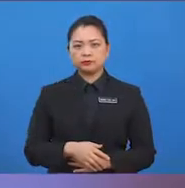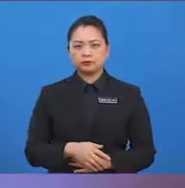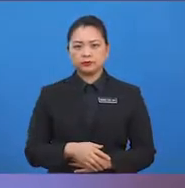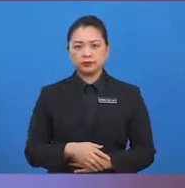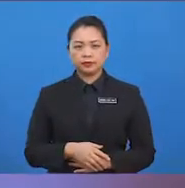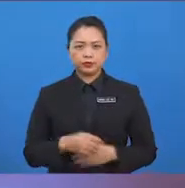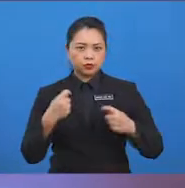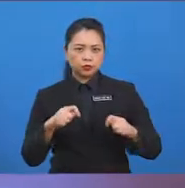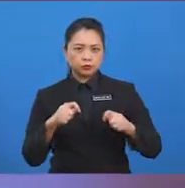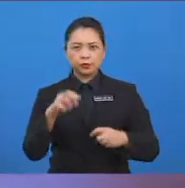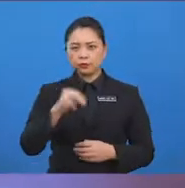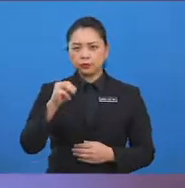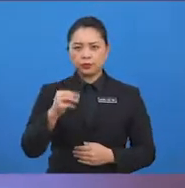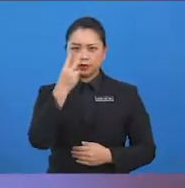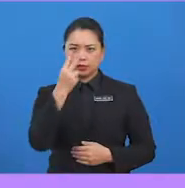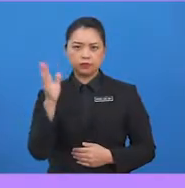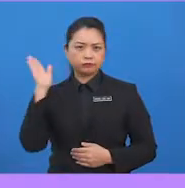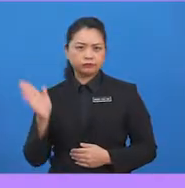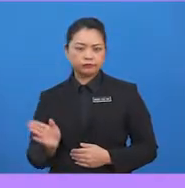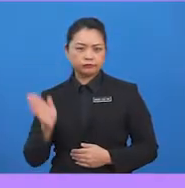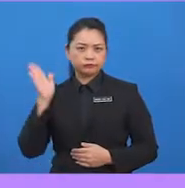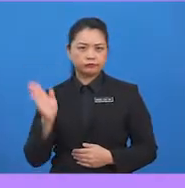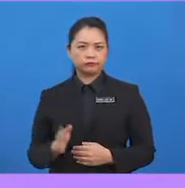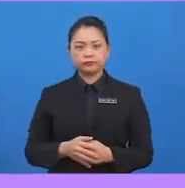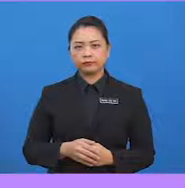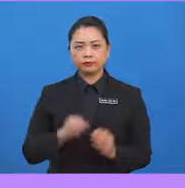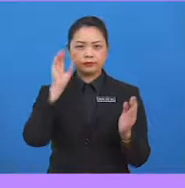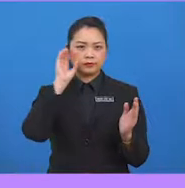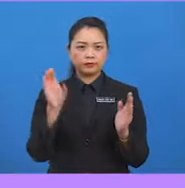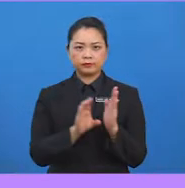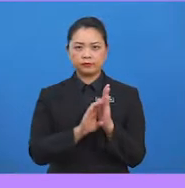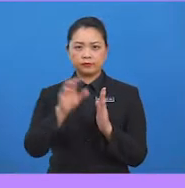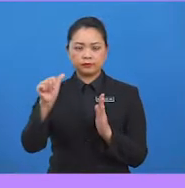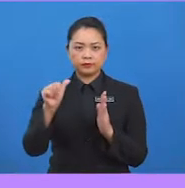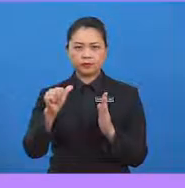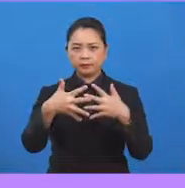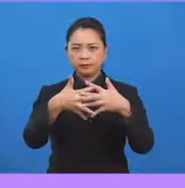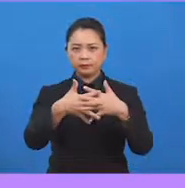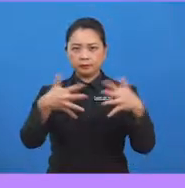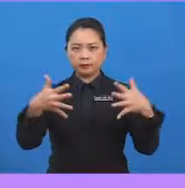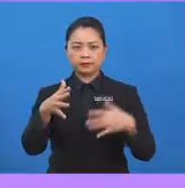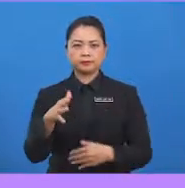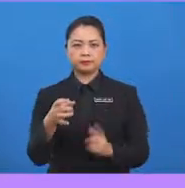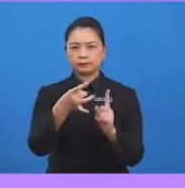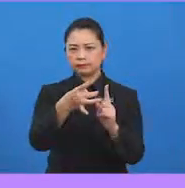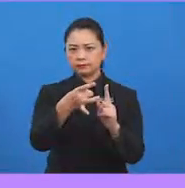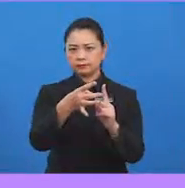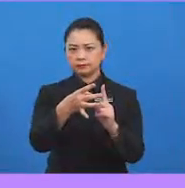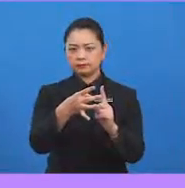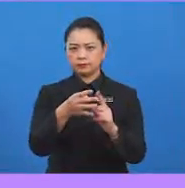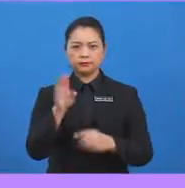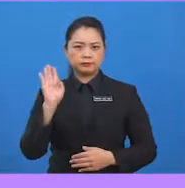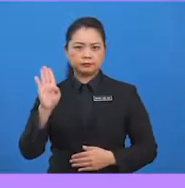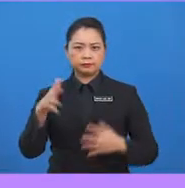Cuba murid-murid perhatikan gambar di skrin. Gambar A adalah pagar besi, manakala gambar B